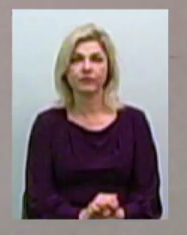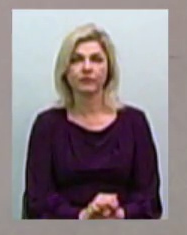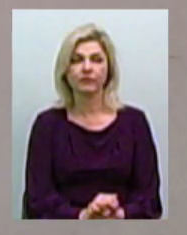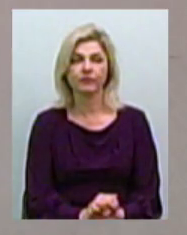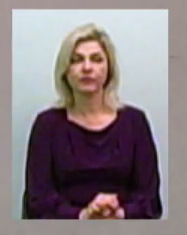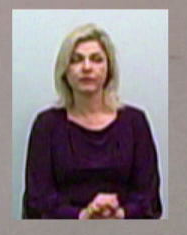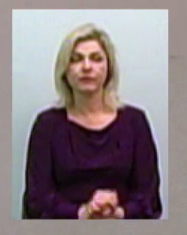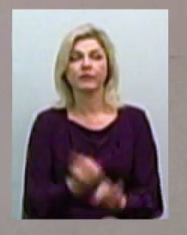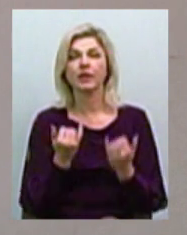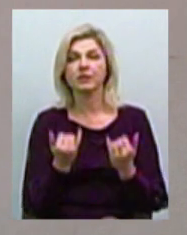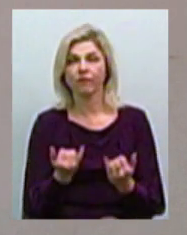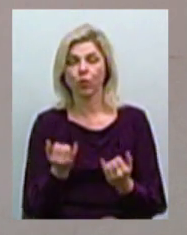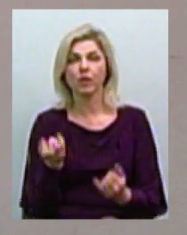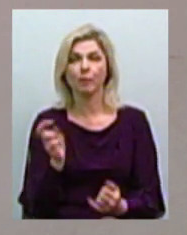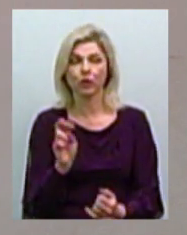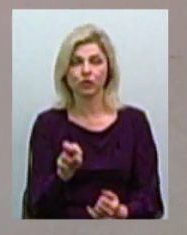Сьогодні прийшли